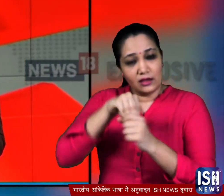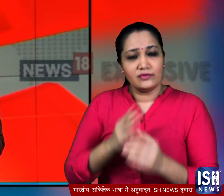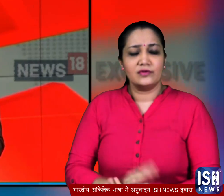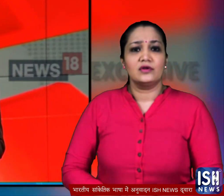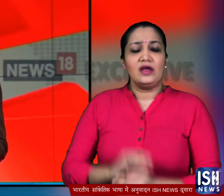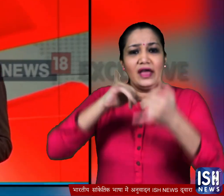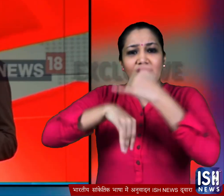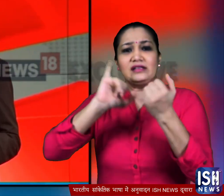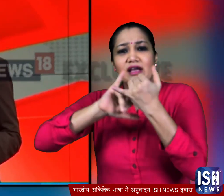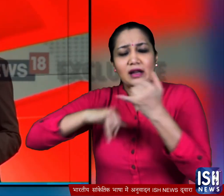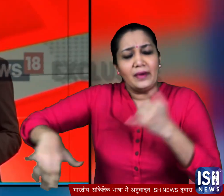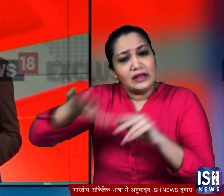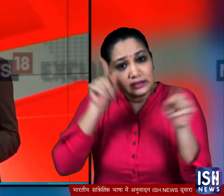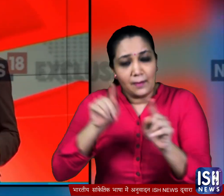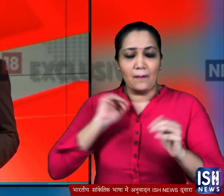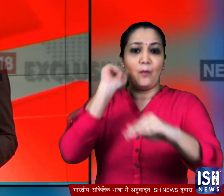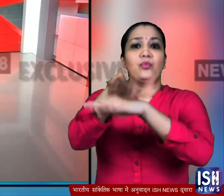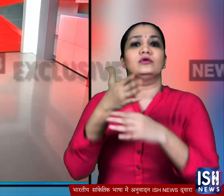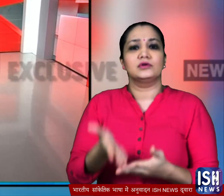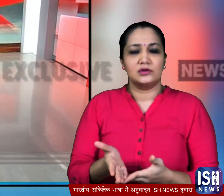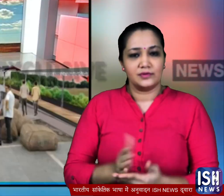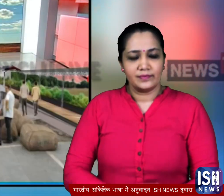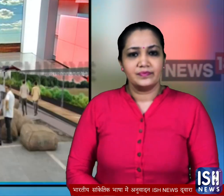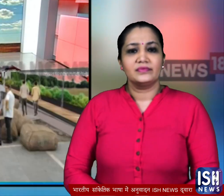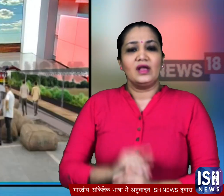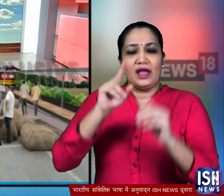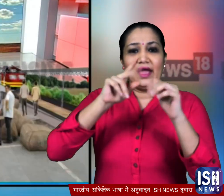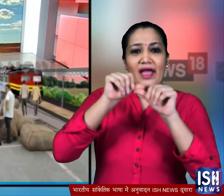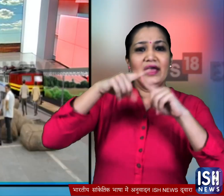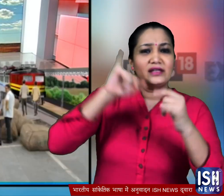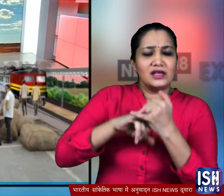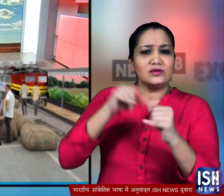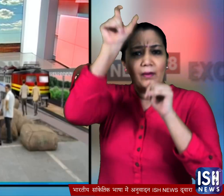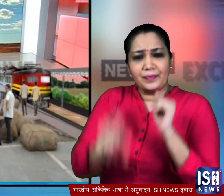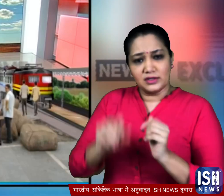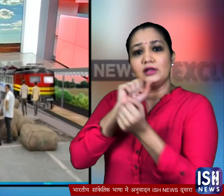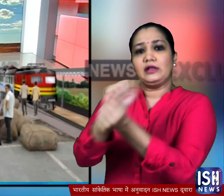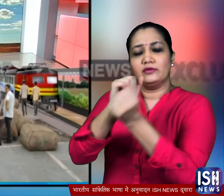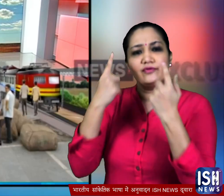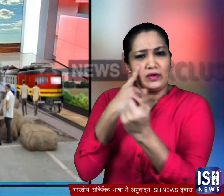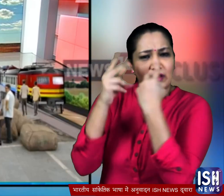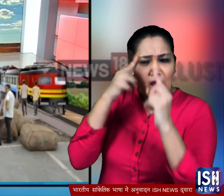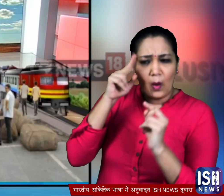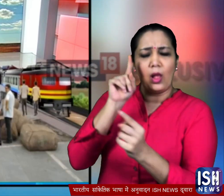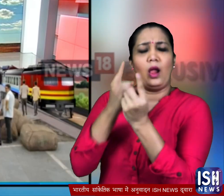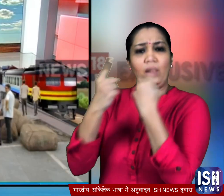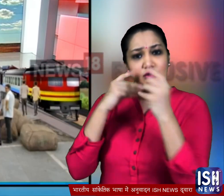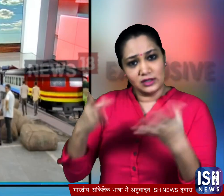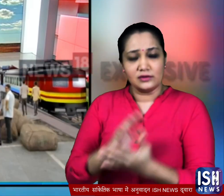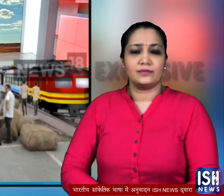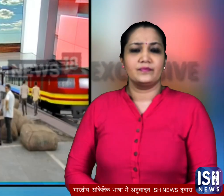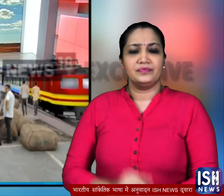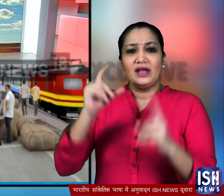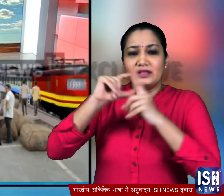के सिकंदराबाद से इस पार्सल को भेजा गया था। और इस मामले की जांच में जुटी एटीएस ने एक संदिग्ध को हिरासत में लेकर पूछताछ शुरू कर दी। बताया गया